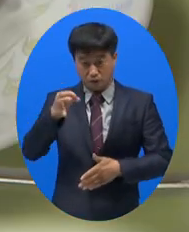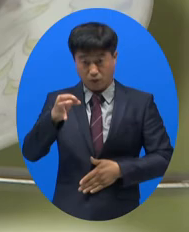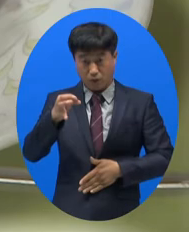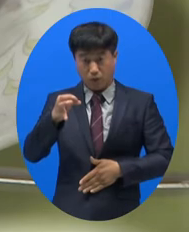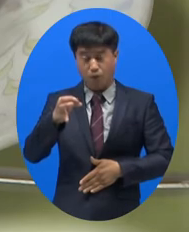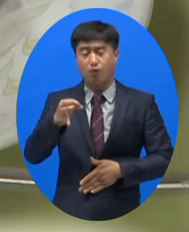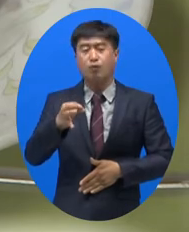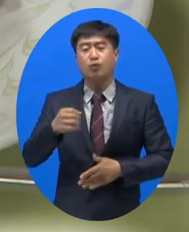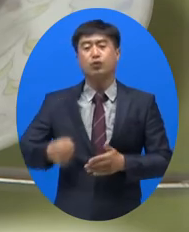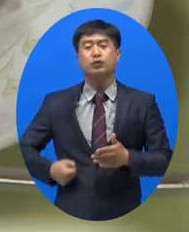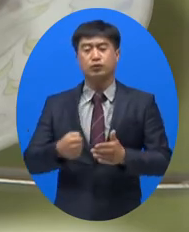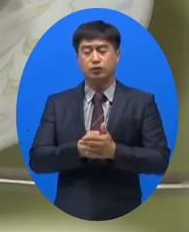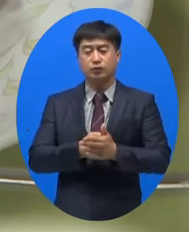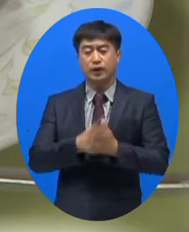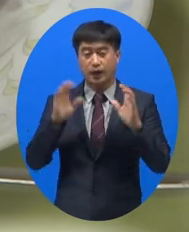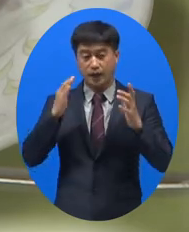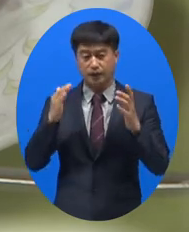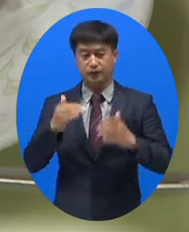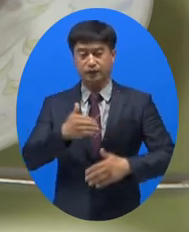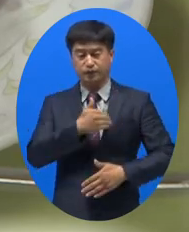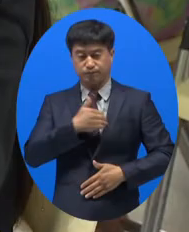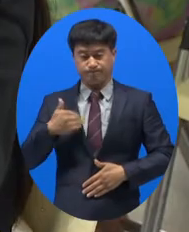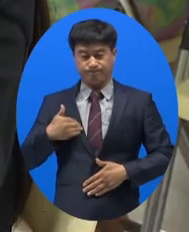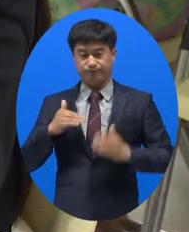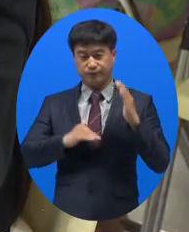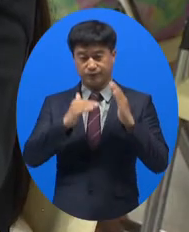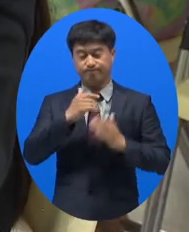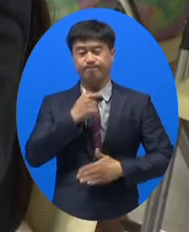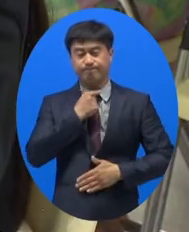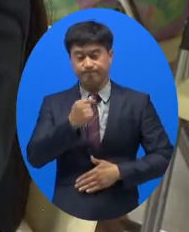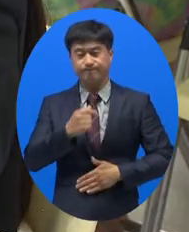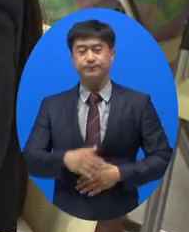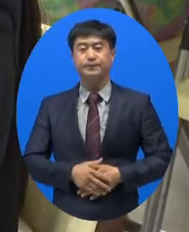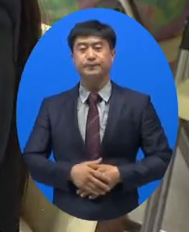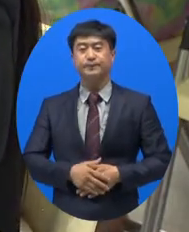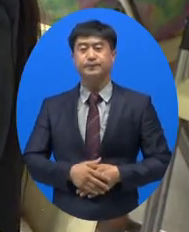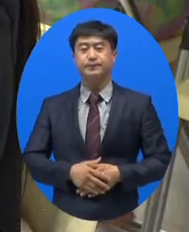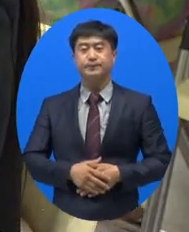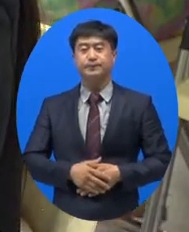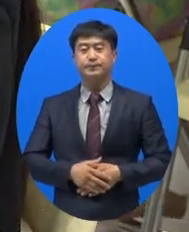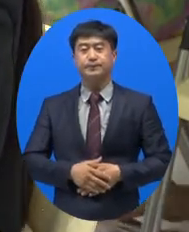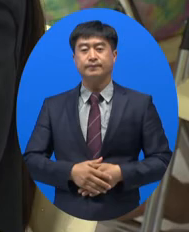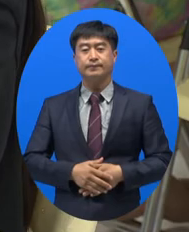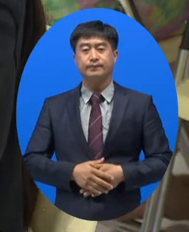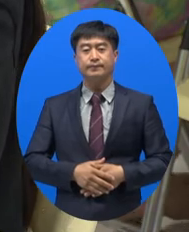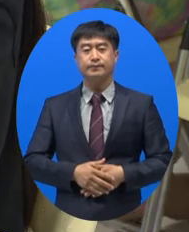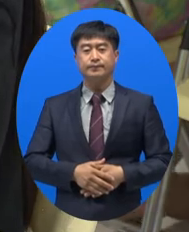결정으로 아이들의 끼니가 든든히 채워지길 바라봅니다. 경기지TV 이슬비입니다.